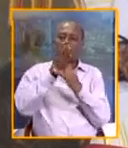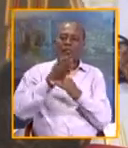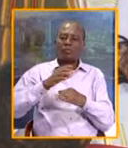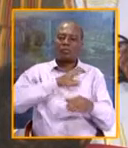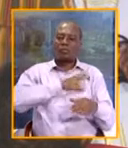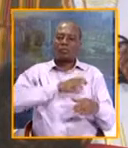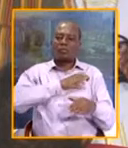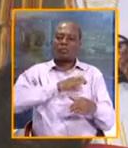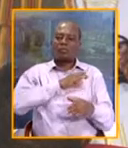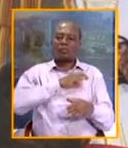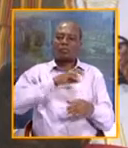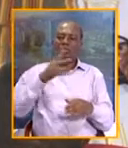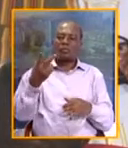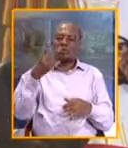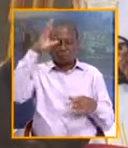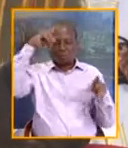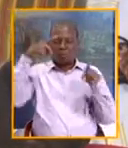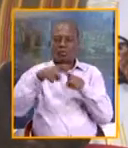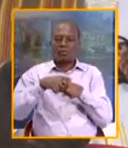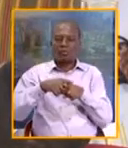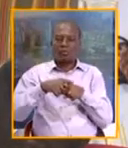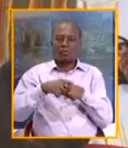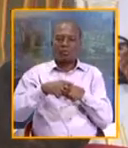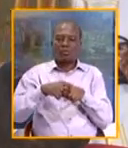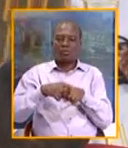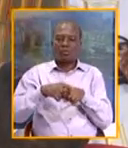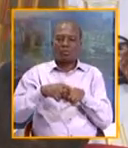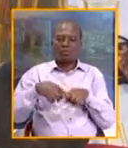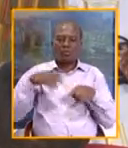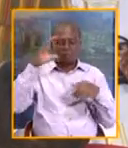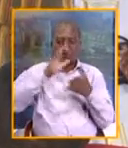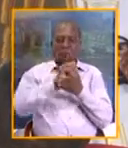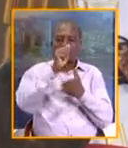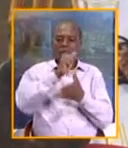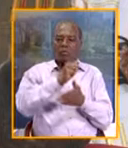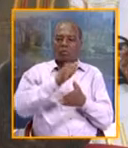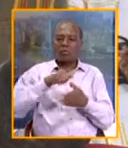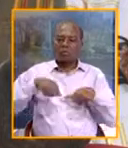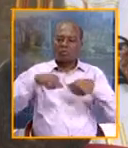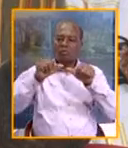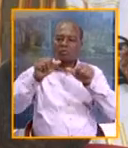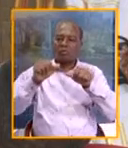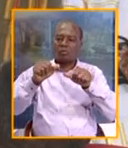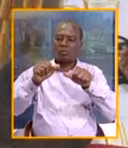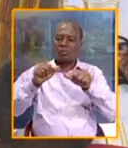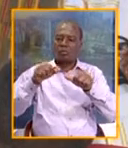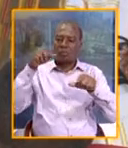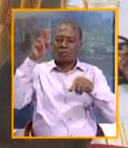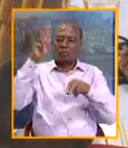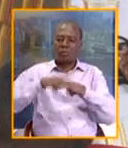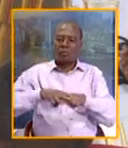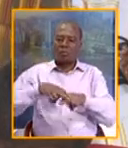de deux de leurs frères vous continuer à leur faire confiance vous continuez à compter sur eux